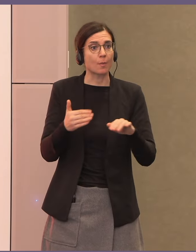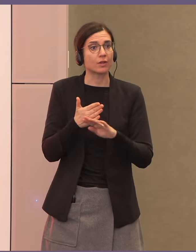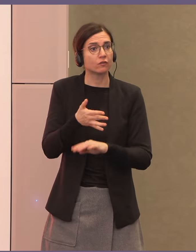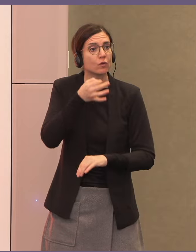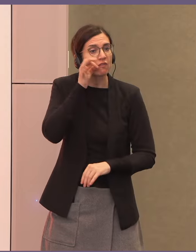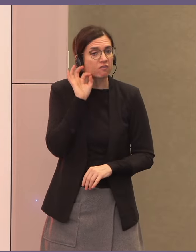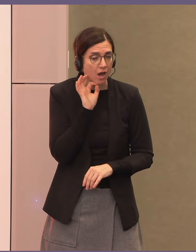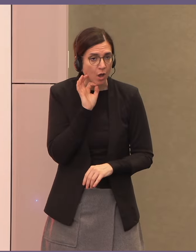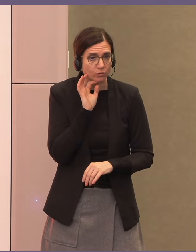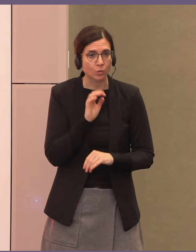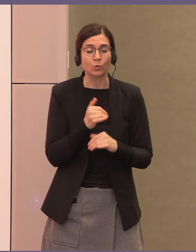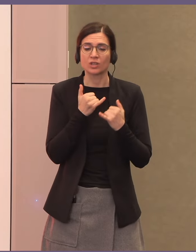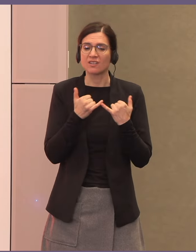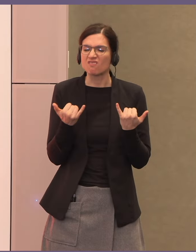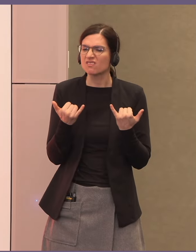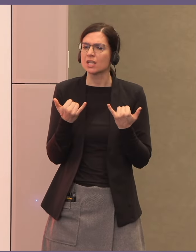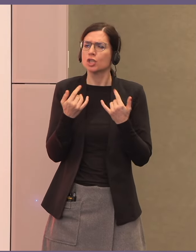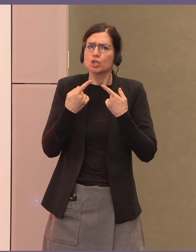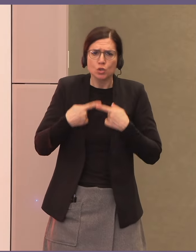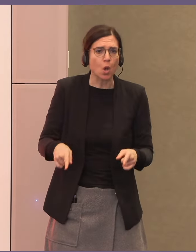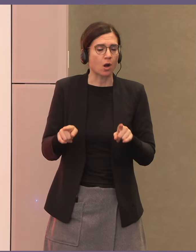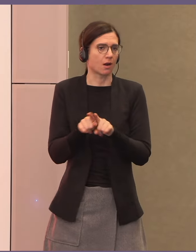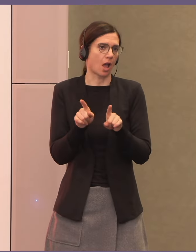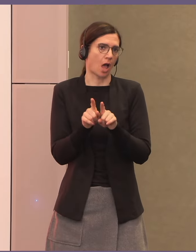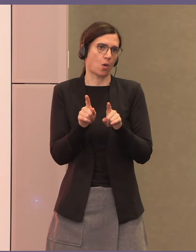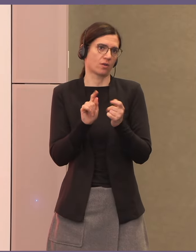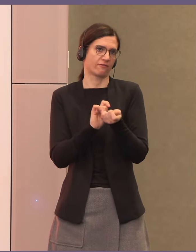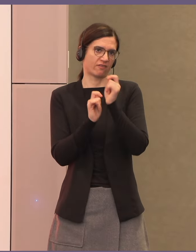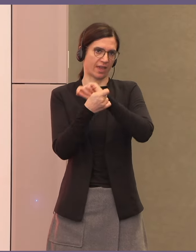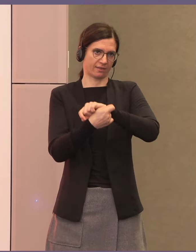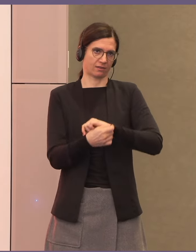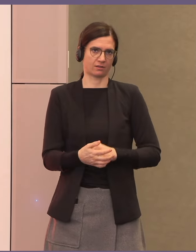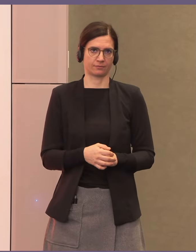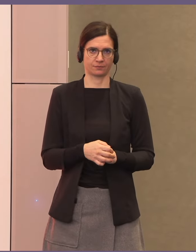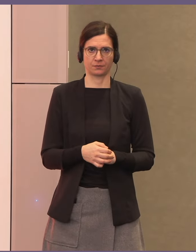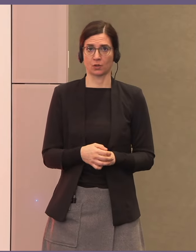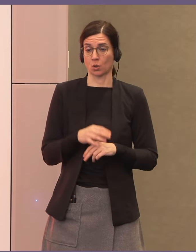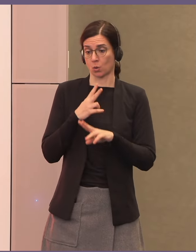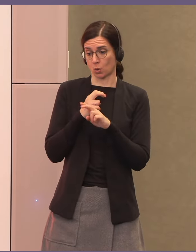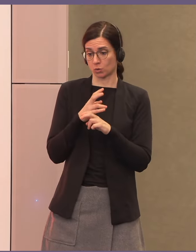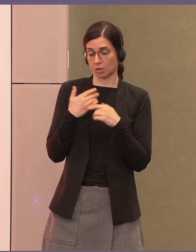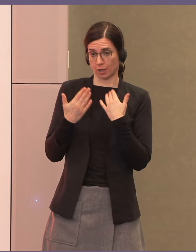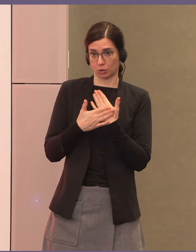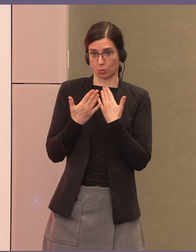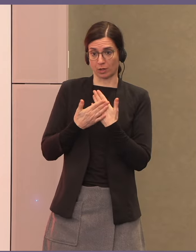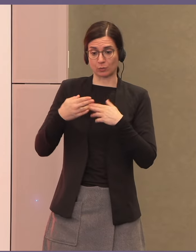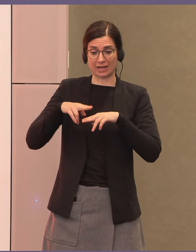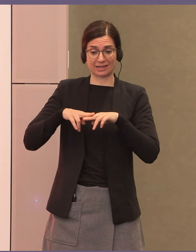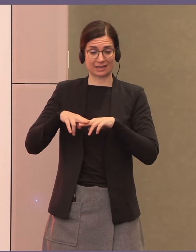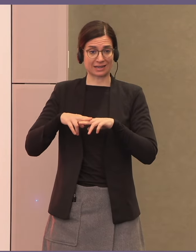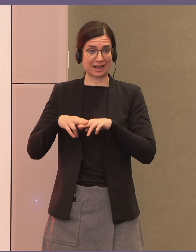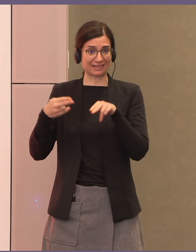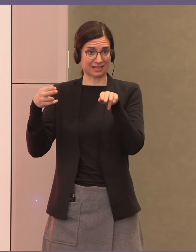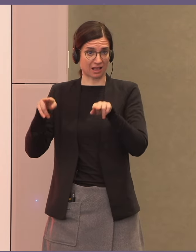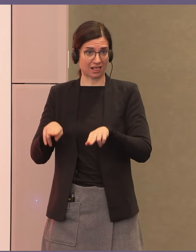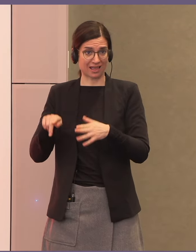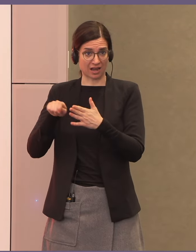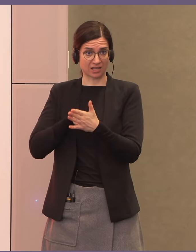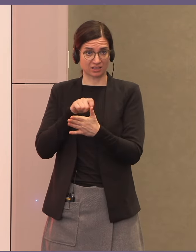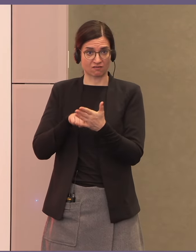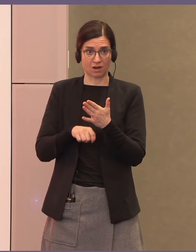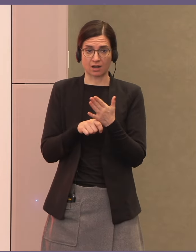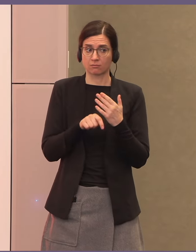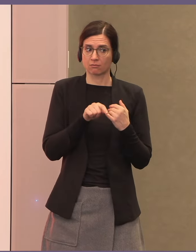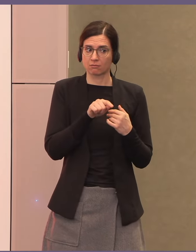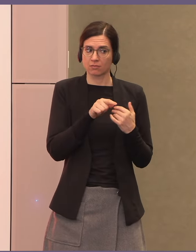gestaltet werden soll. In Österreich denke ich da ganz unmittelbar daran, ob bei der Nationalratswahl demokratische Geräfte